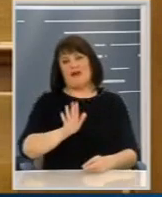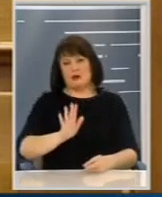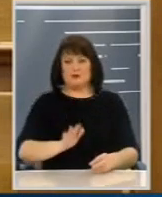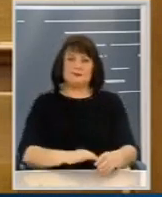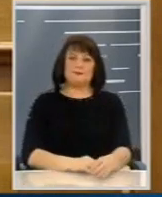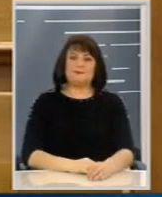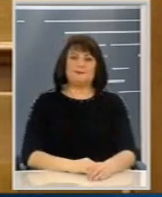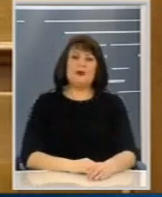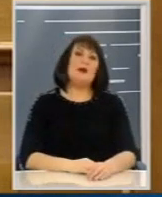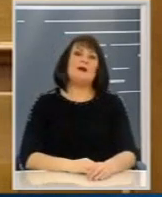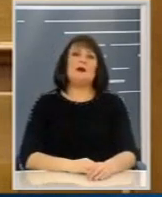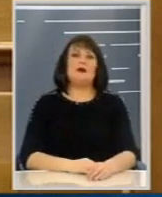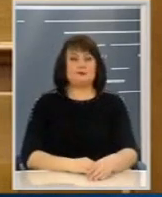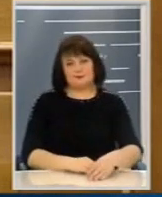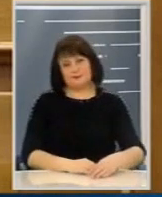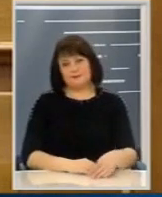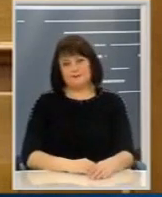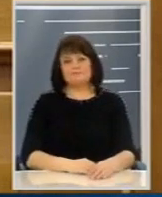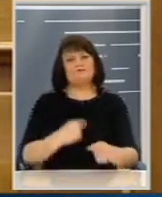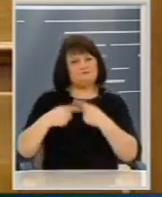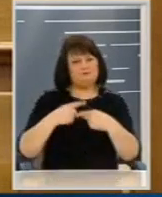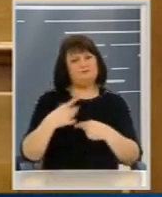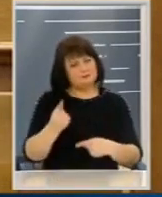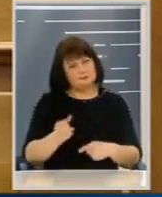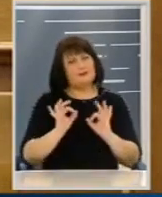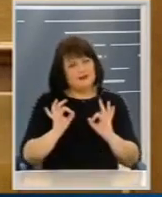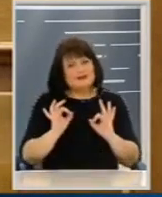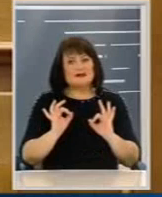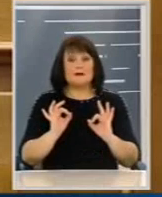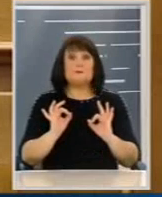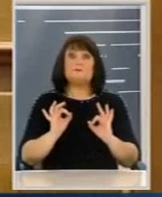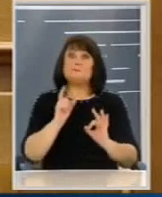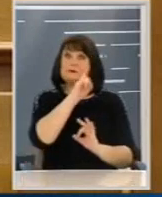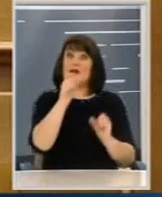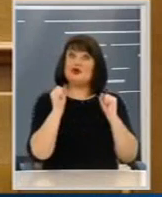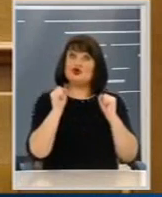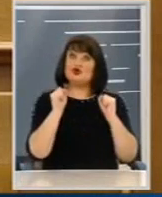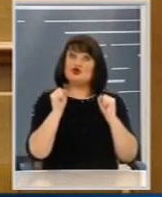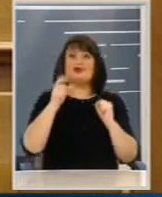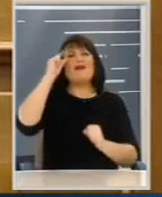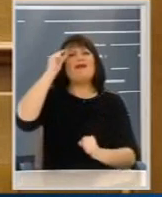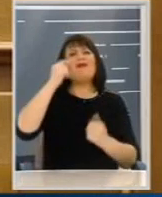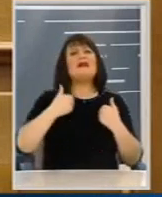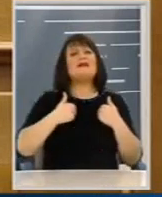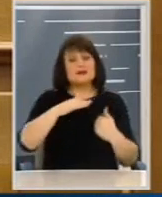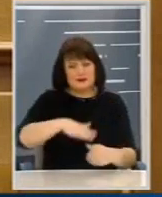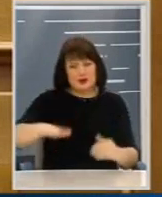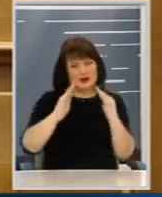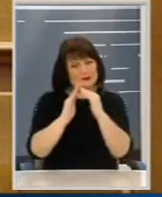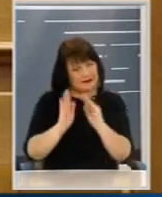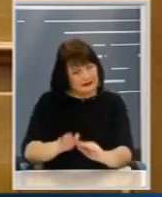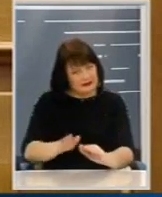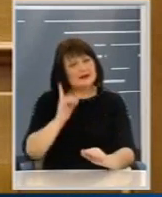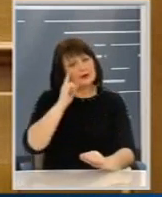Και βεβαίως, επειδή έχω εμπειρία, ζούσα για κάποια περίοδο της ζωής μου ως φοιτητής σε αυτή την περιοχή, το γνωρίζω πάρα πολύ